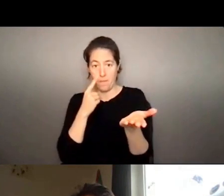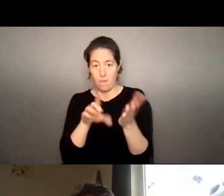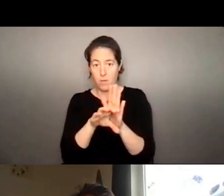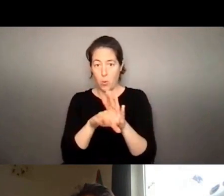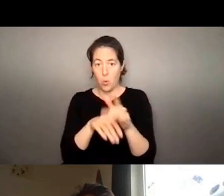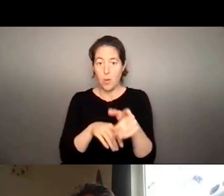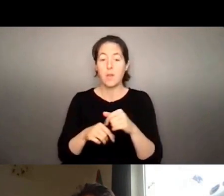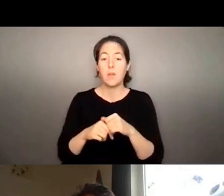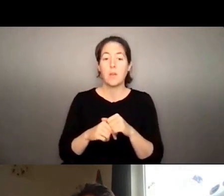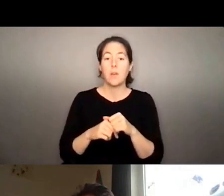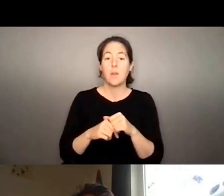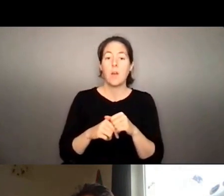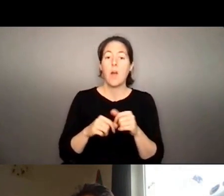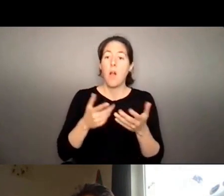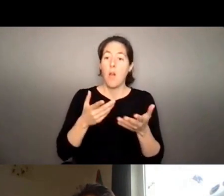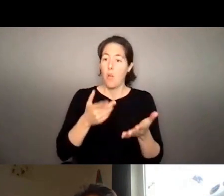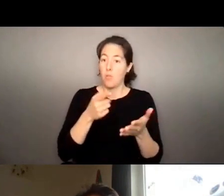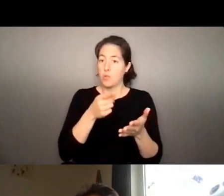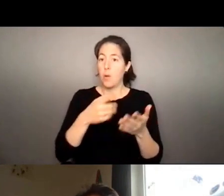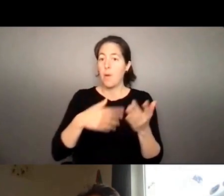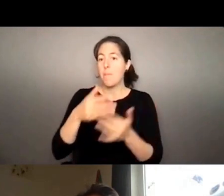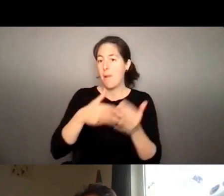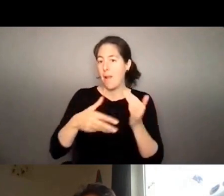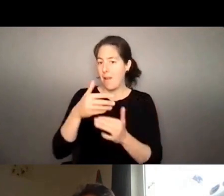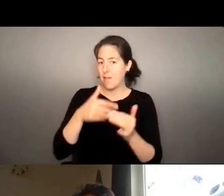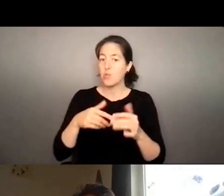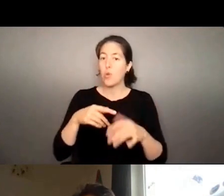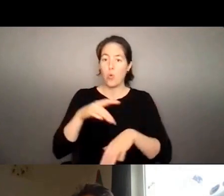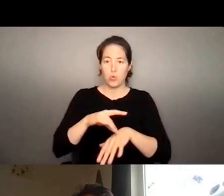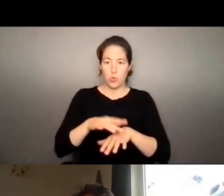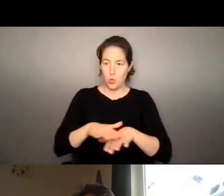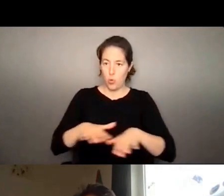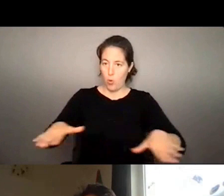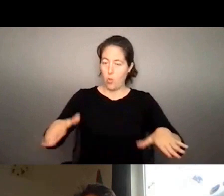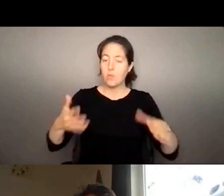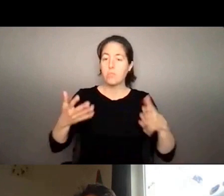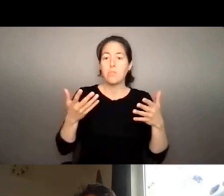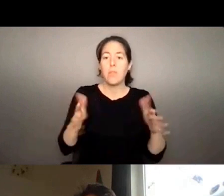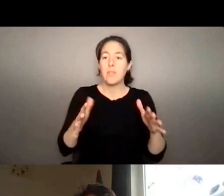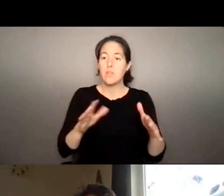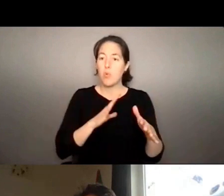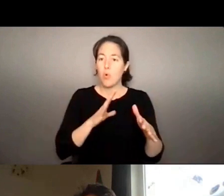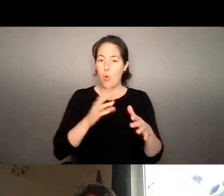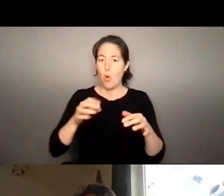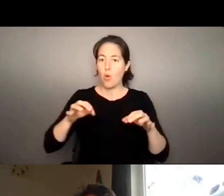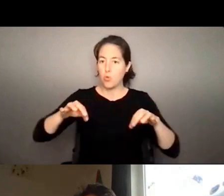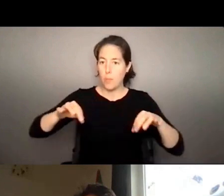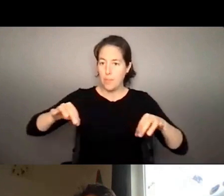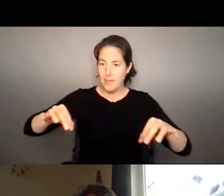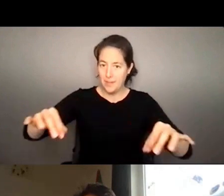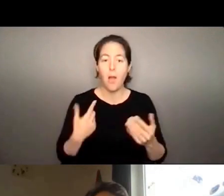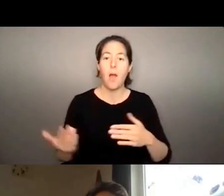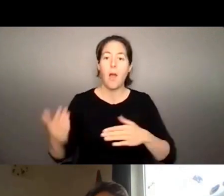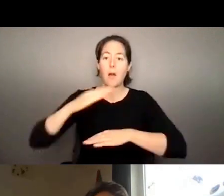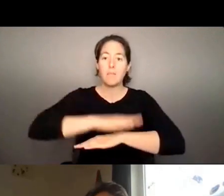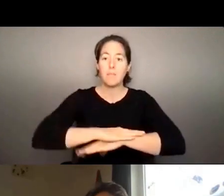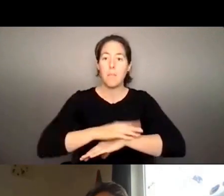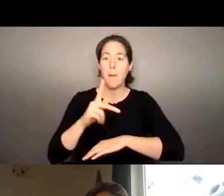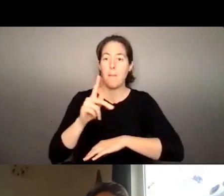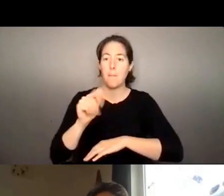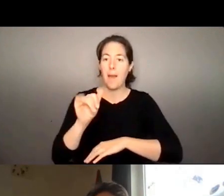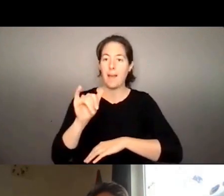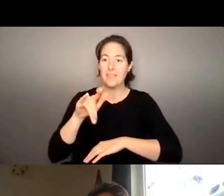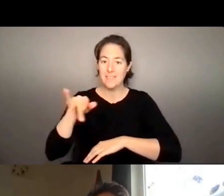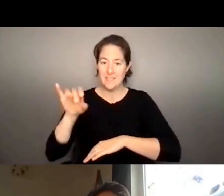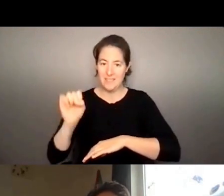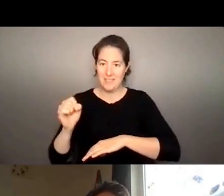a un mélange où on a intégré, il y avait un sol où il y avait déjà des semis, puis on a rajouté une couche de paillis, mais ce